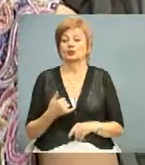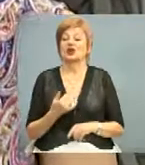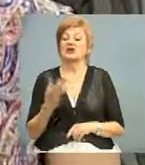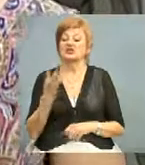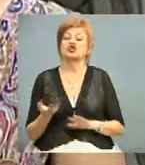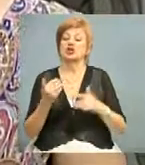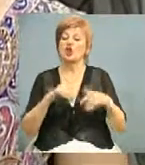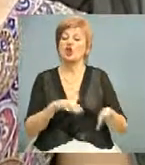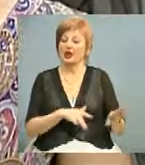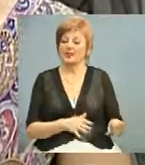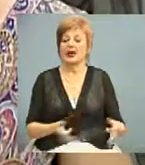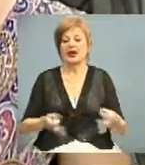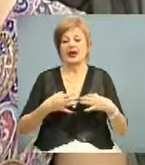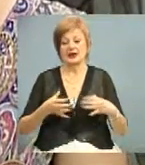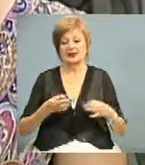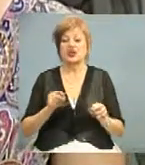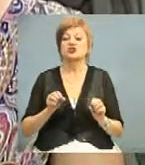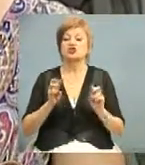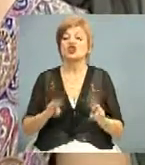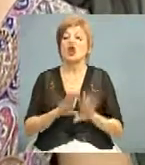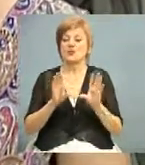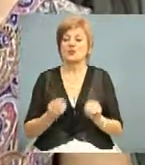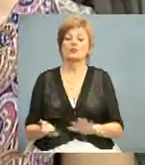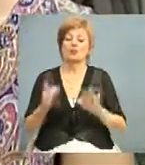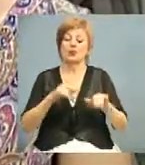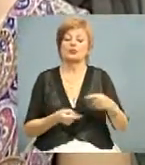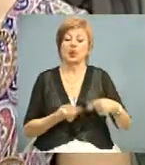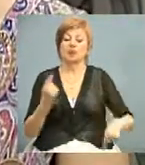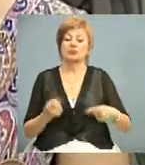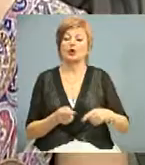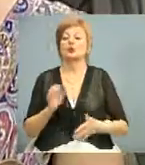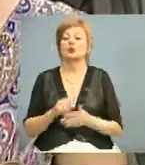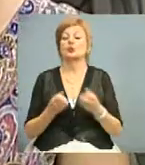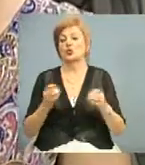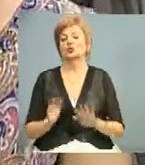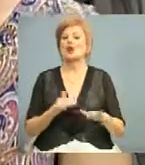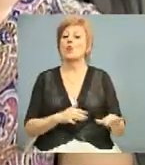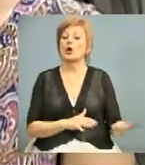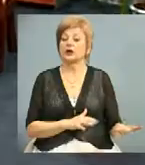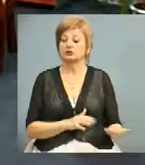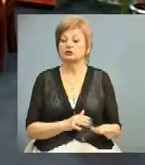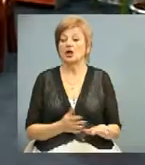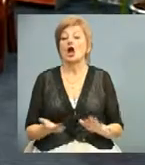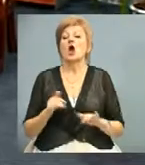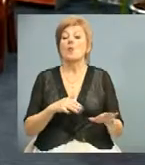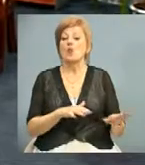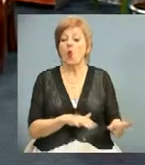океани. Розповідай, а чим взагалі тепер океани відрізняються від моря? Тому що